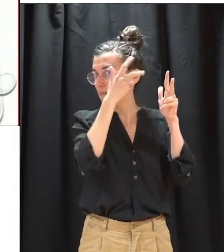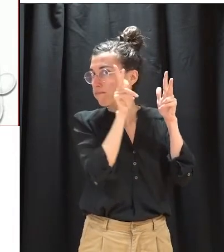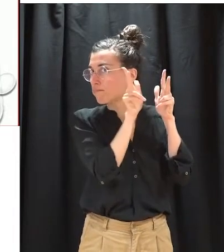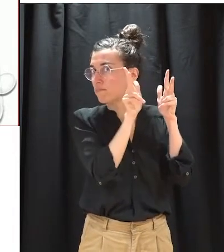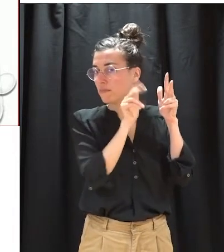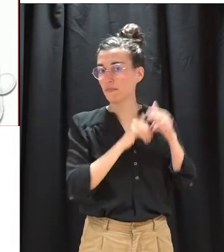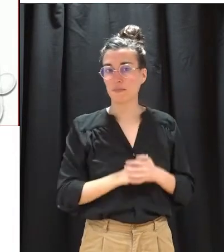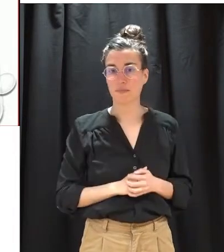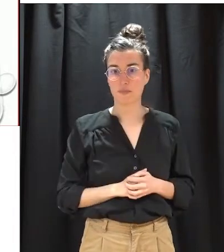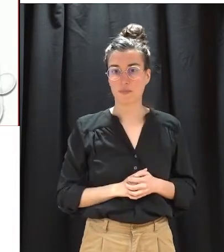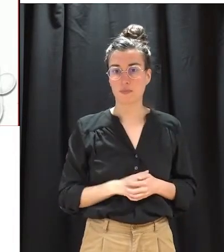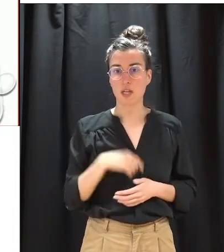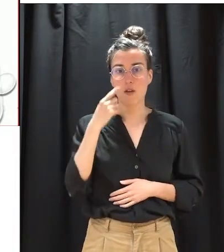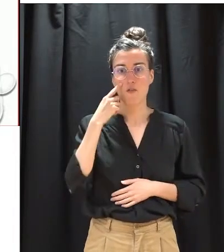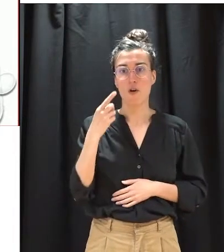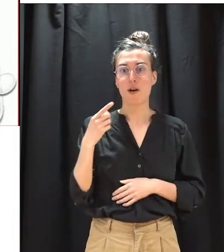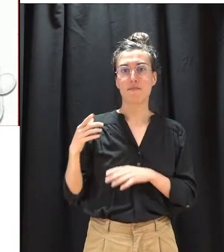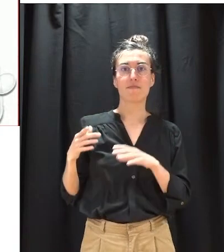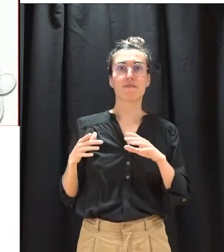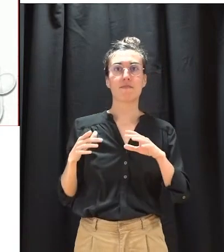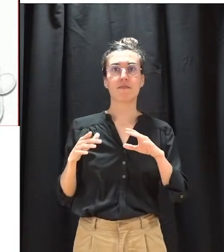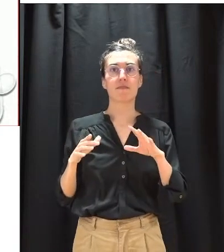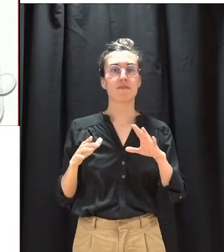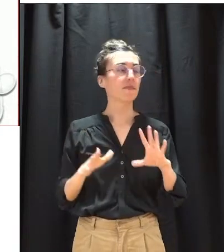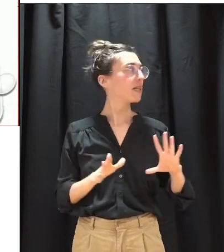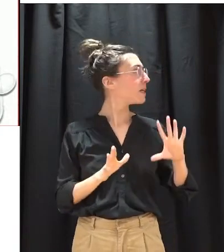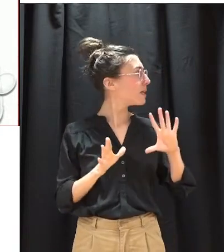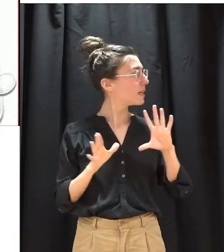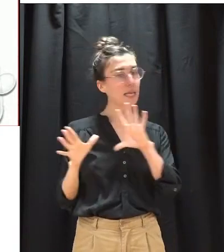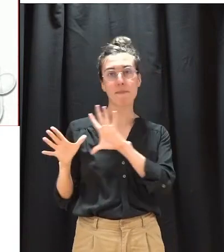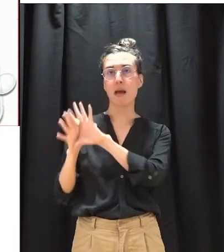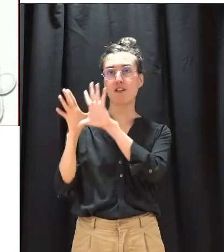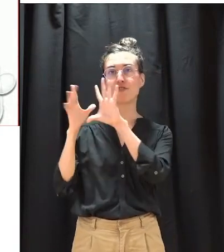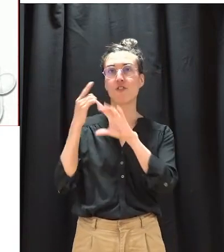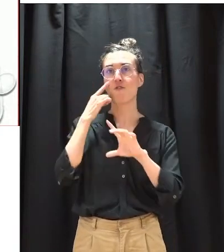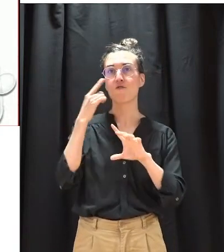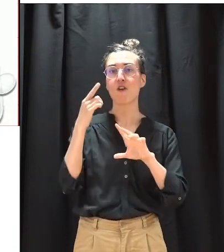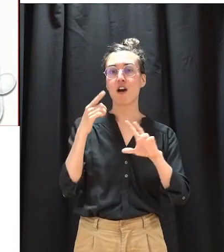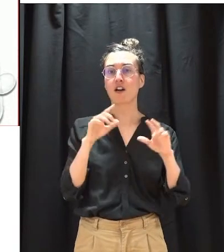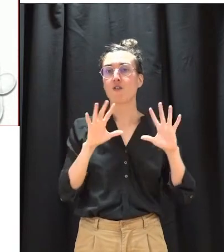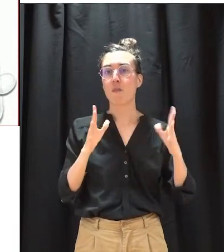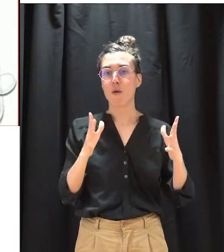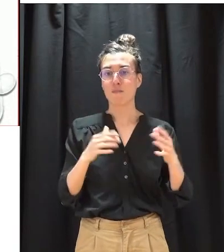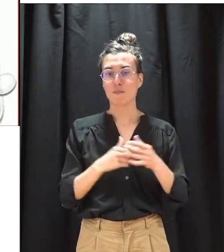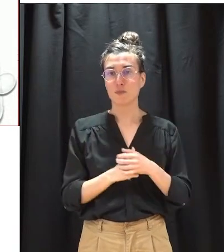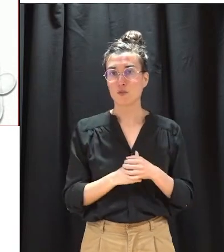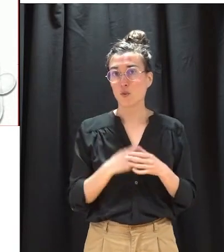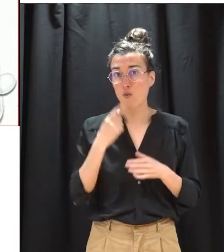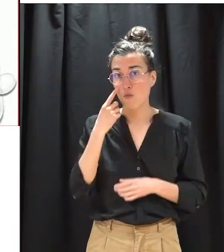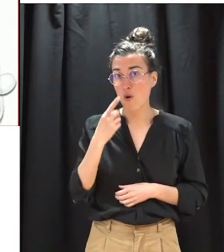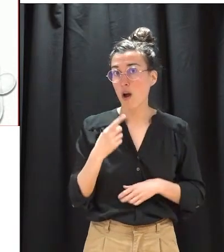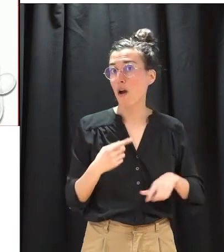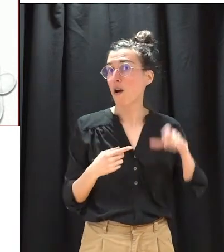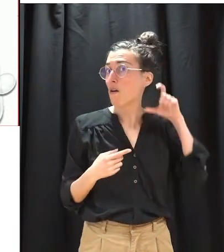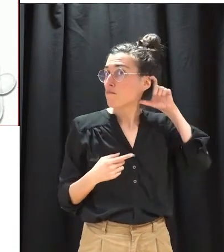Là, il y a une illustration, on voit un petit peu mieux comment est installé ce dispositif. Donc, il y a ce processeur vocal qui